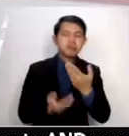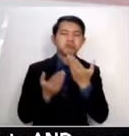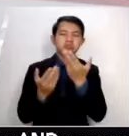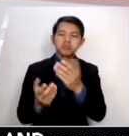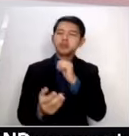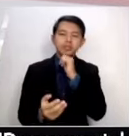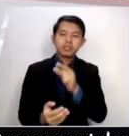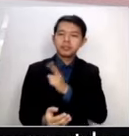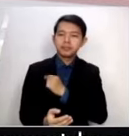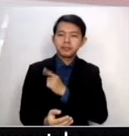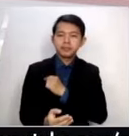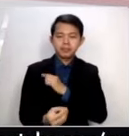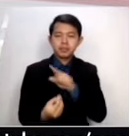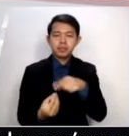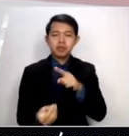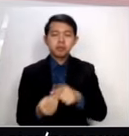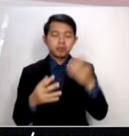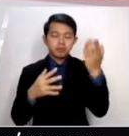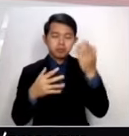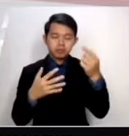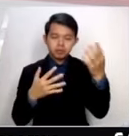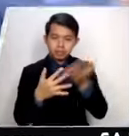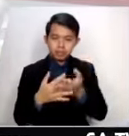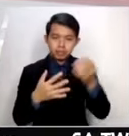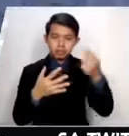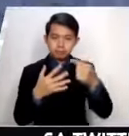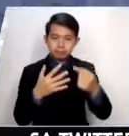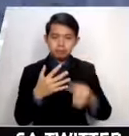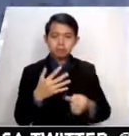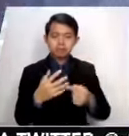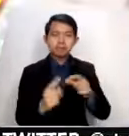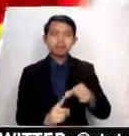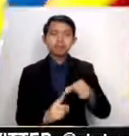at sexual abuse. May report si Joseph Moro.